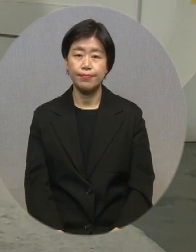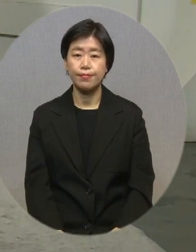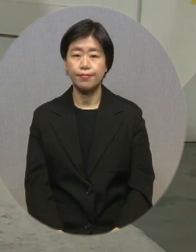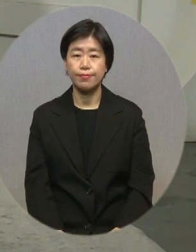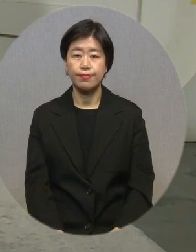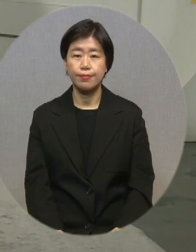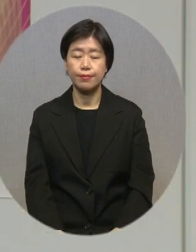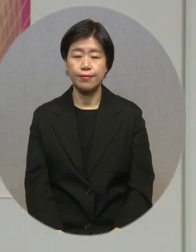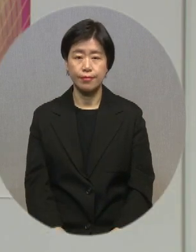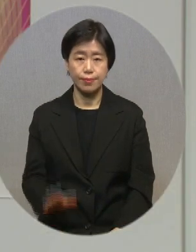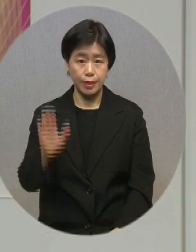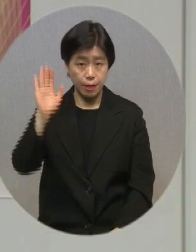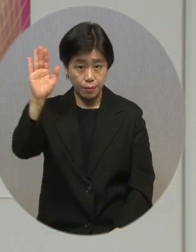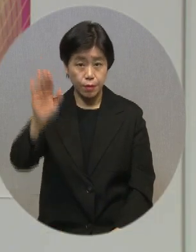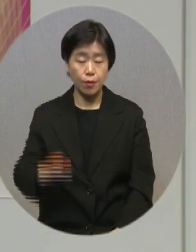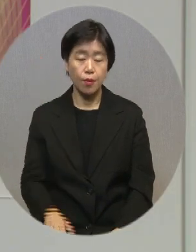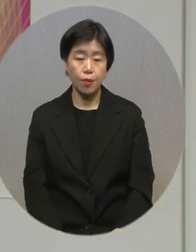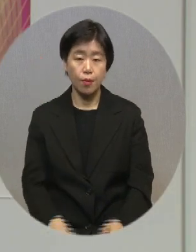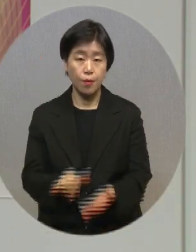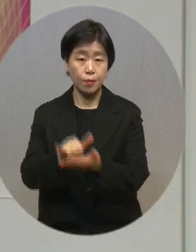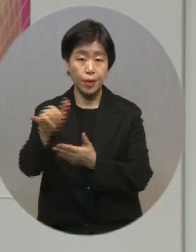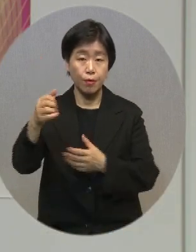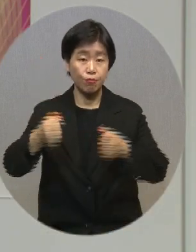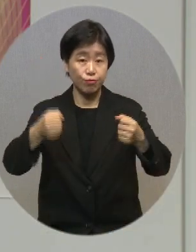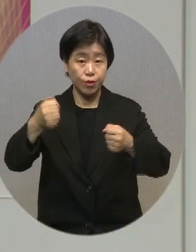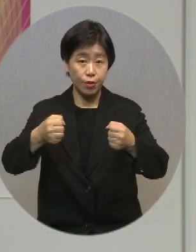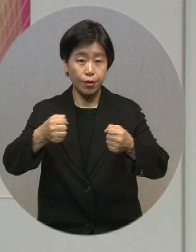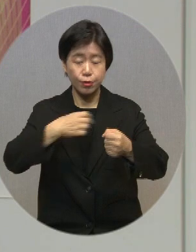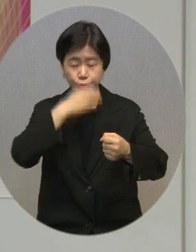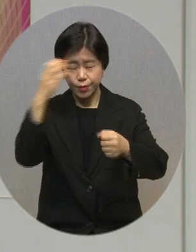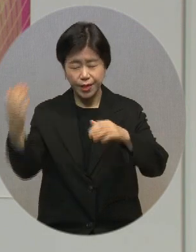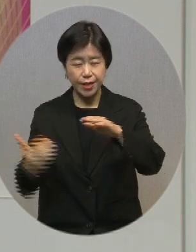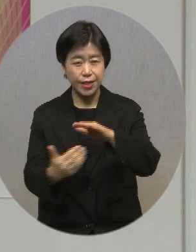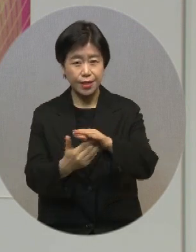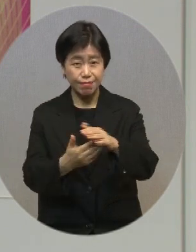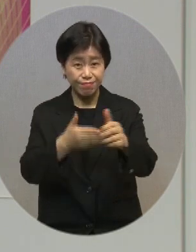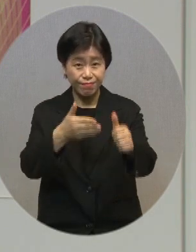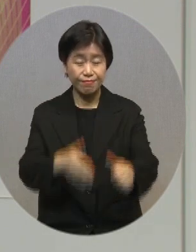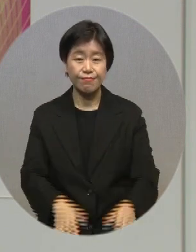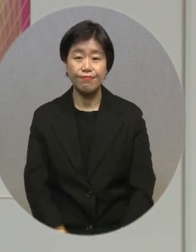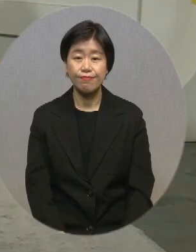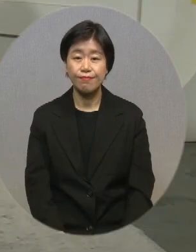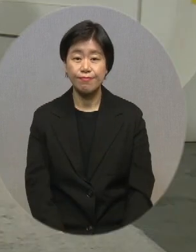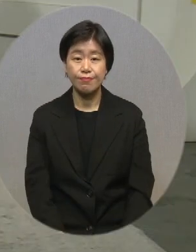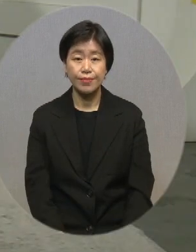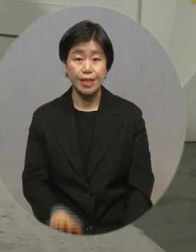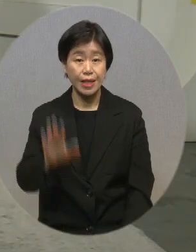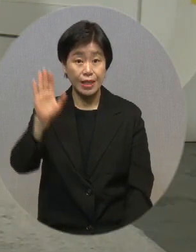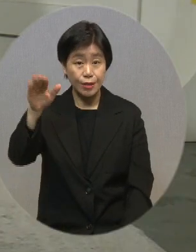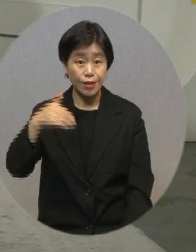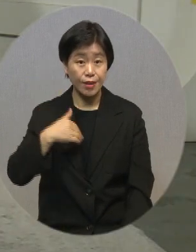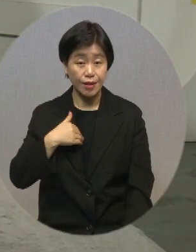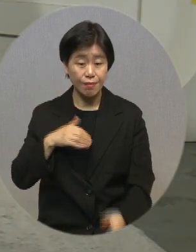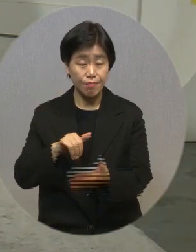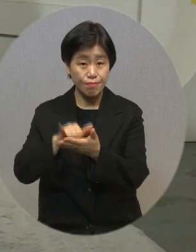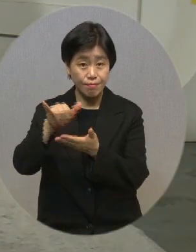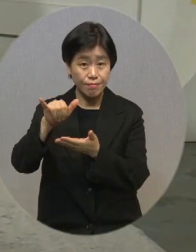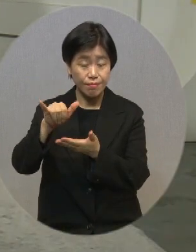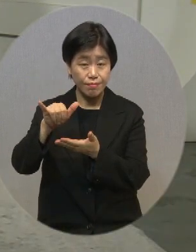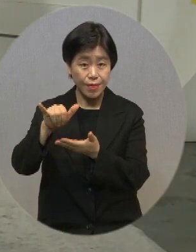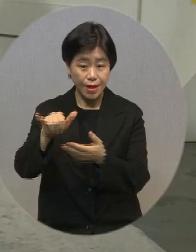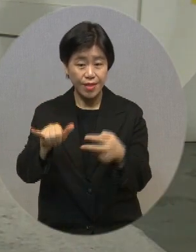자. 그러면 꼭 그 파일럿의 꿈을 이루기를 바라고요. 그 저기 나중에 네. 파일럿 되면 비행기 한번 태워주세요. 야,